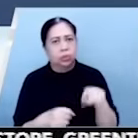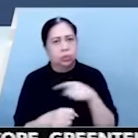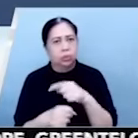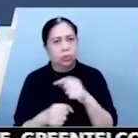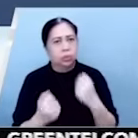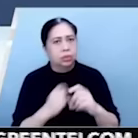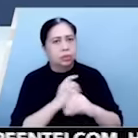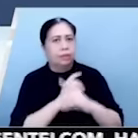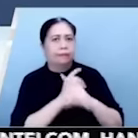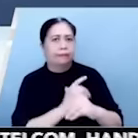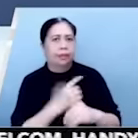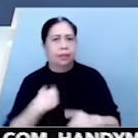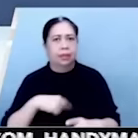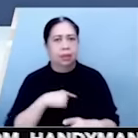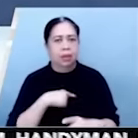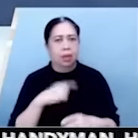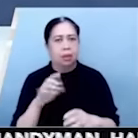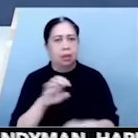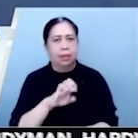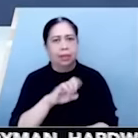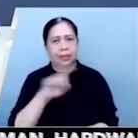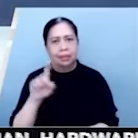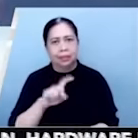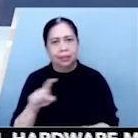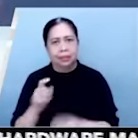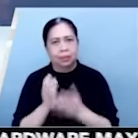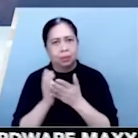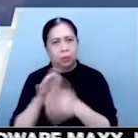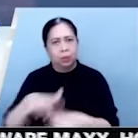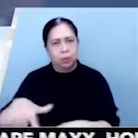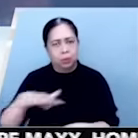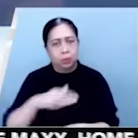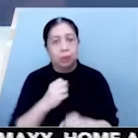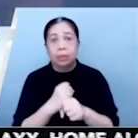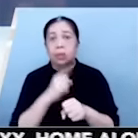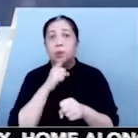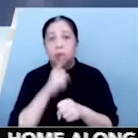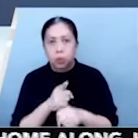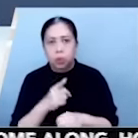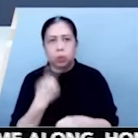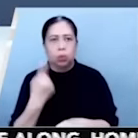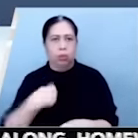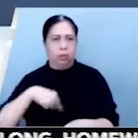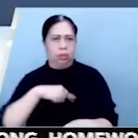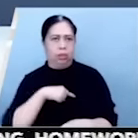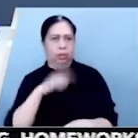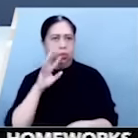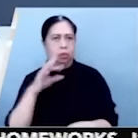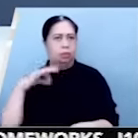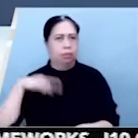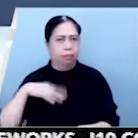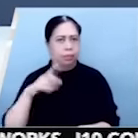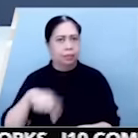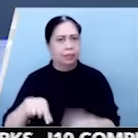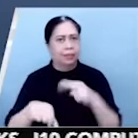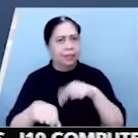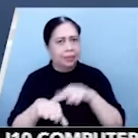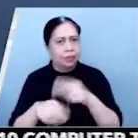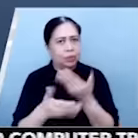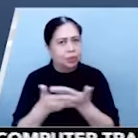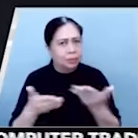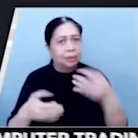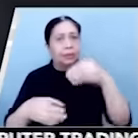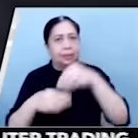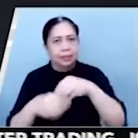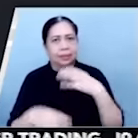ipagtanggol ang ating exclusive economic zone para matiyak na tayo lang ang makikinabang sa mga likas na yamang nasa teritoryo